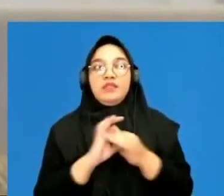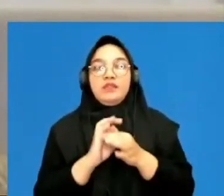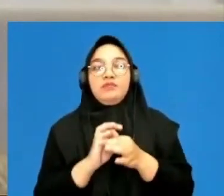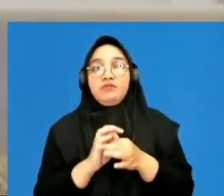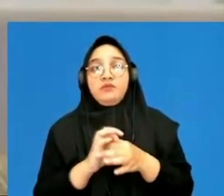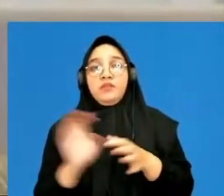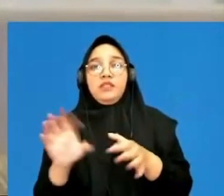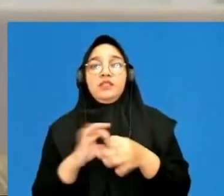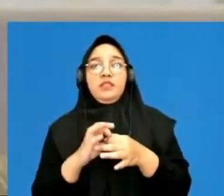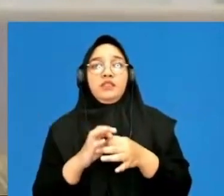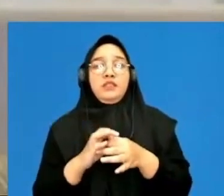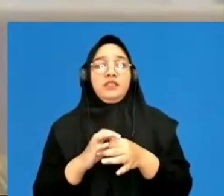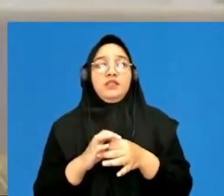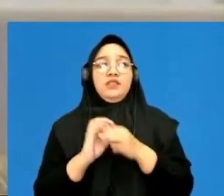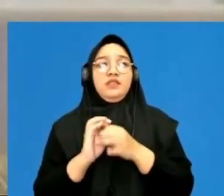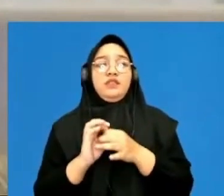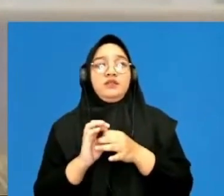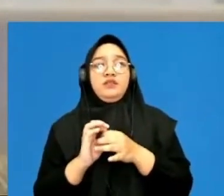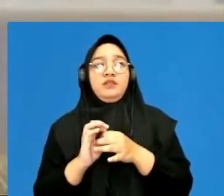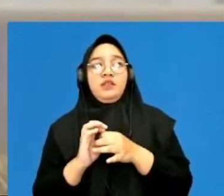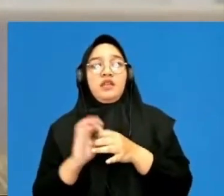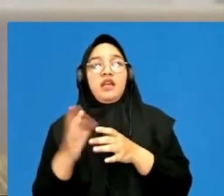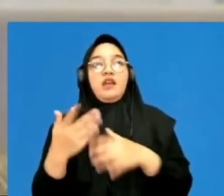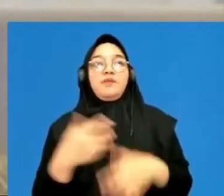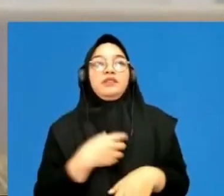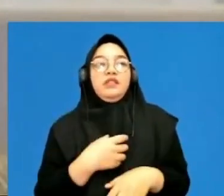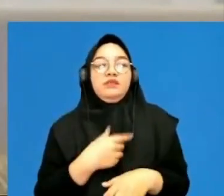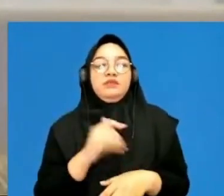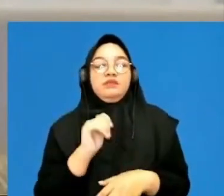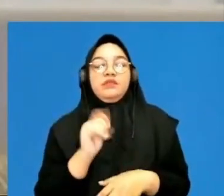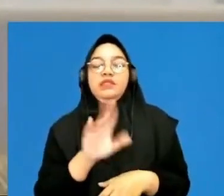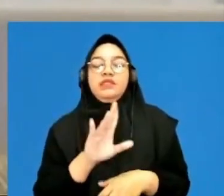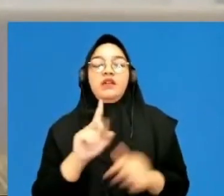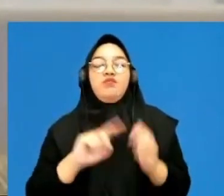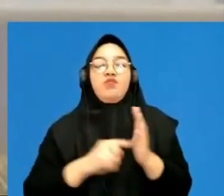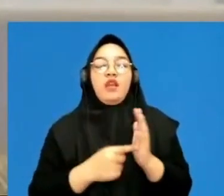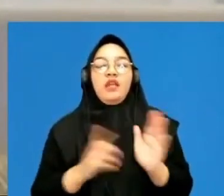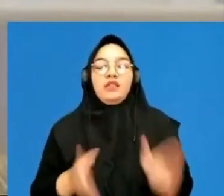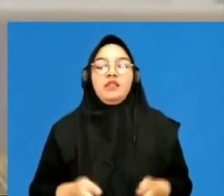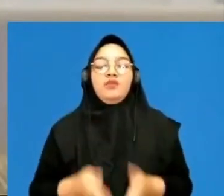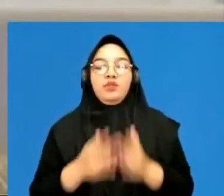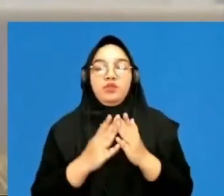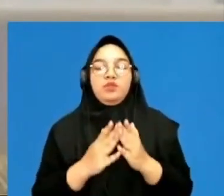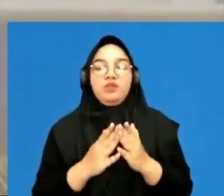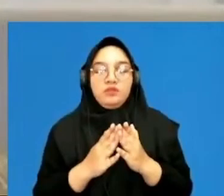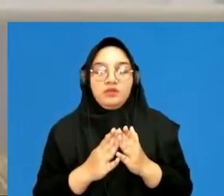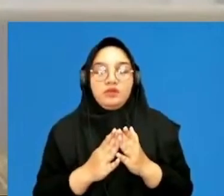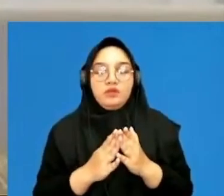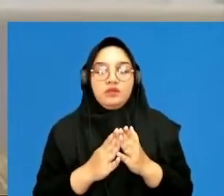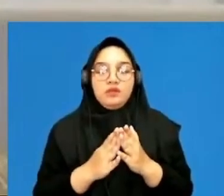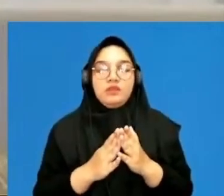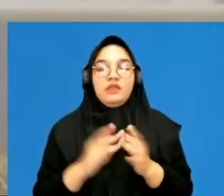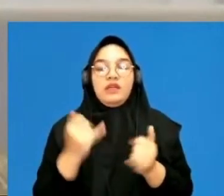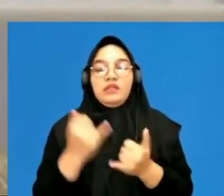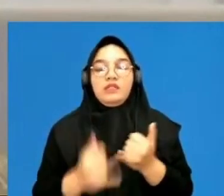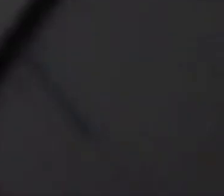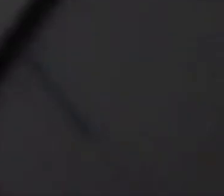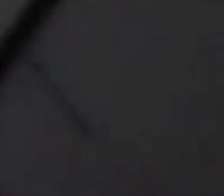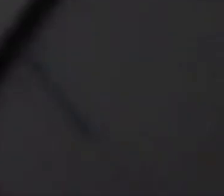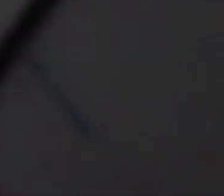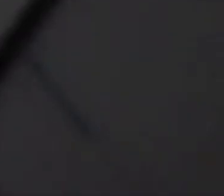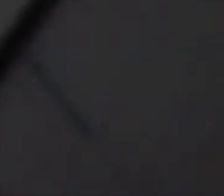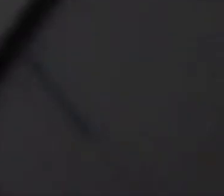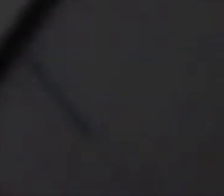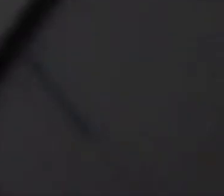saya pikir pemuda-pemuda masa depan mewarisi juga keteladanan berkorupsi sekian terima